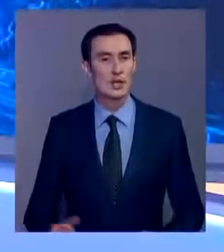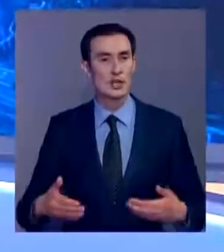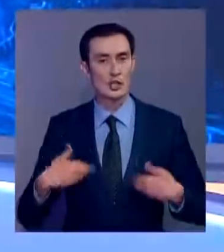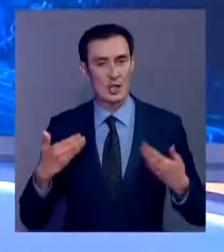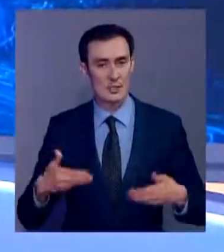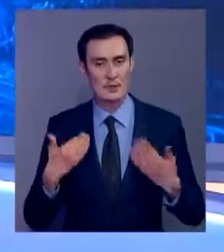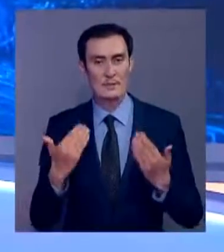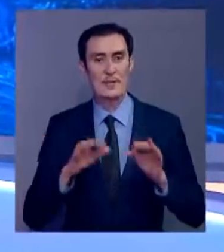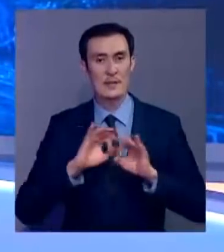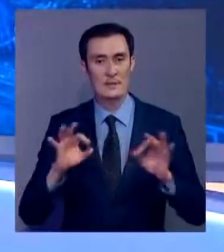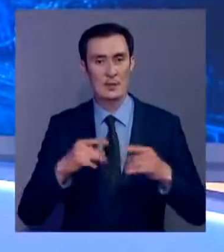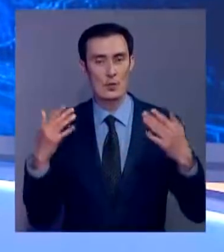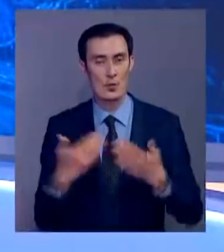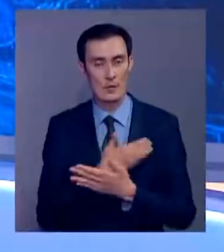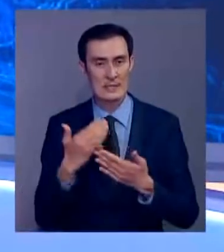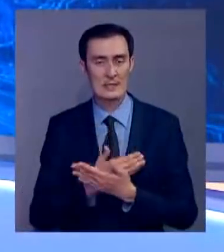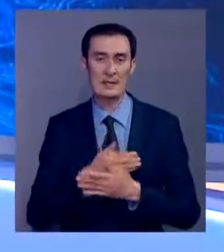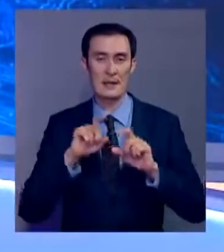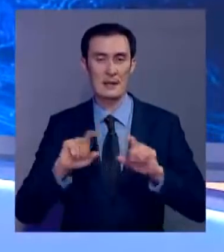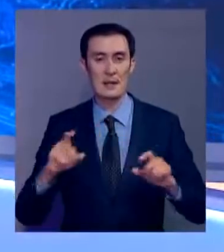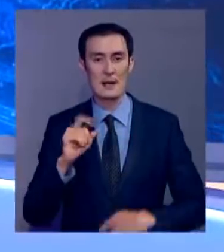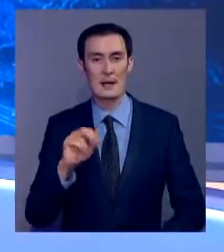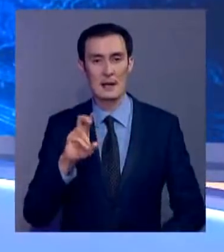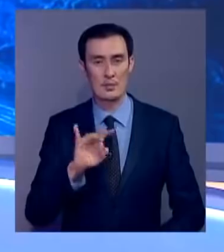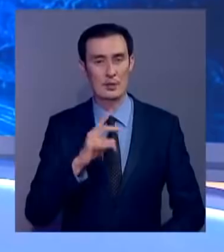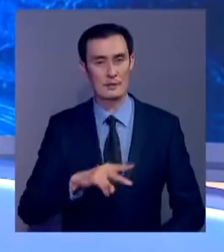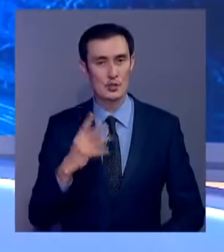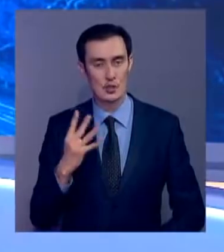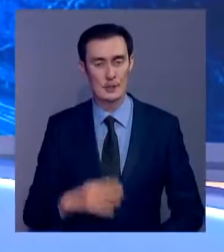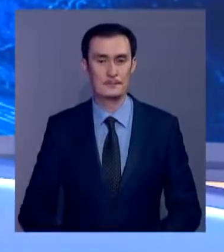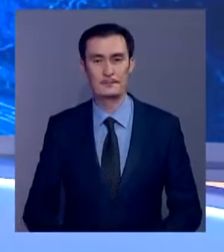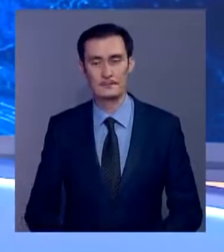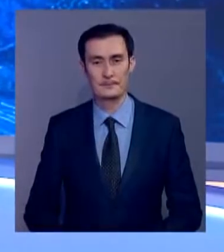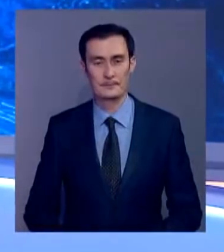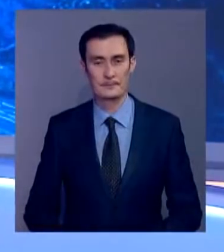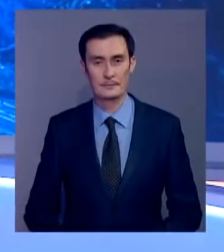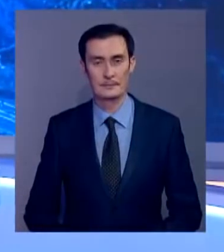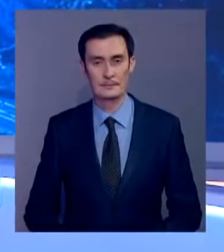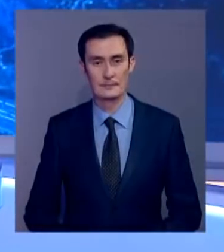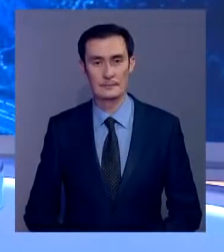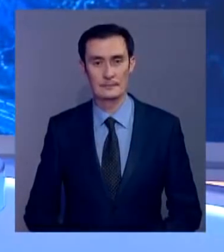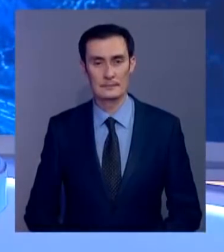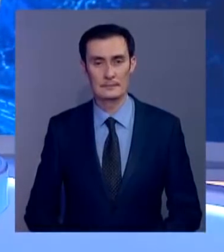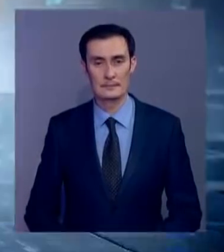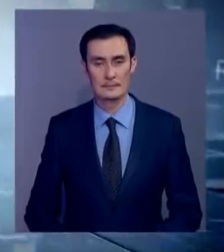Здравствуйте, в эфире новости. В студии Жанна Сидхан. Сурдоперевод обеспечивает Хасан Исраилов. И коротко о главном.